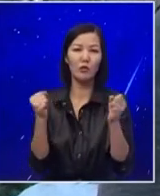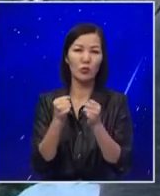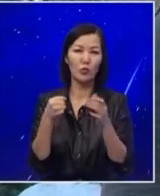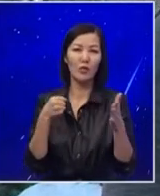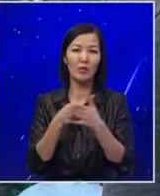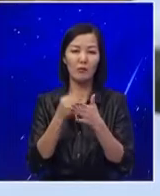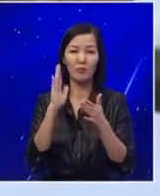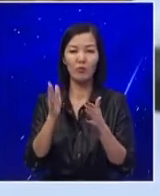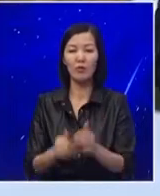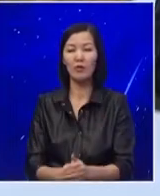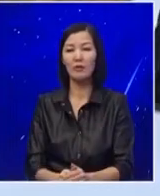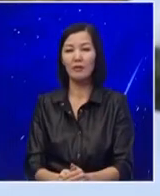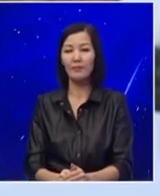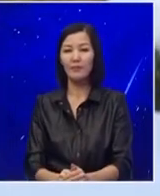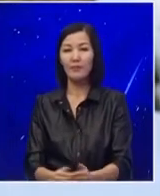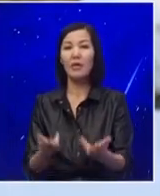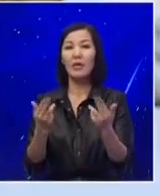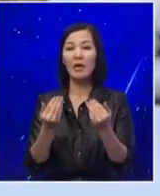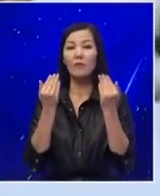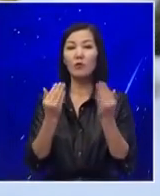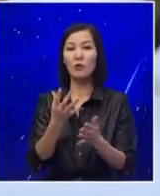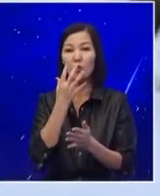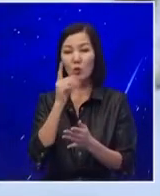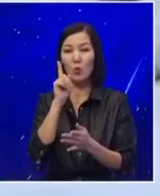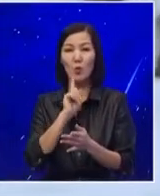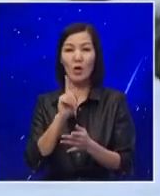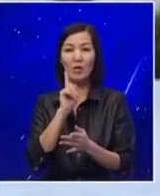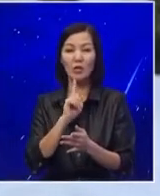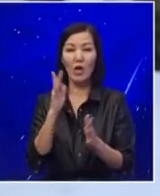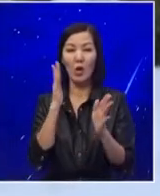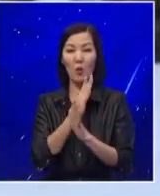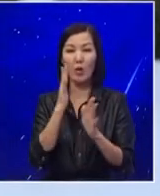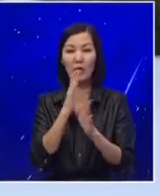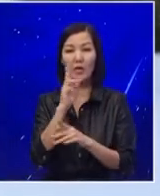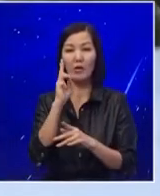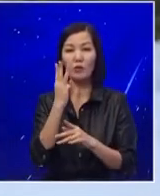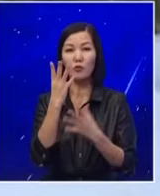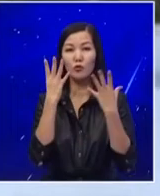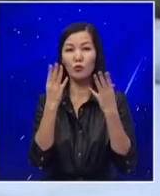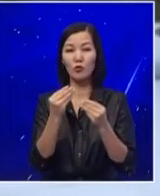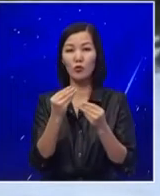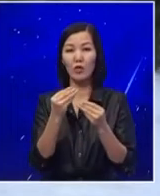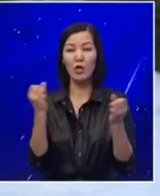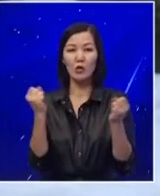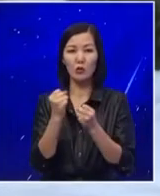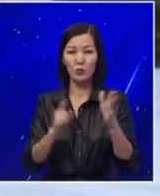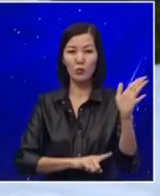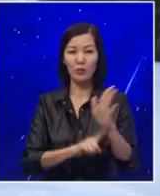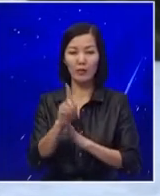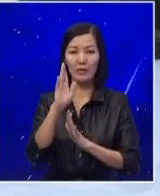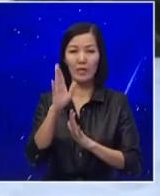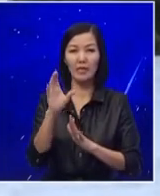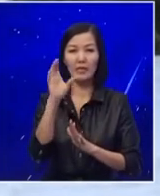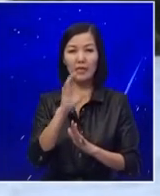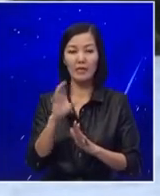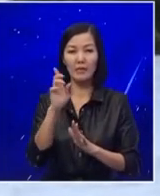дейін төмендейді. Бүгінгі жылу уақытша. Қазгидромет мамандары алдағы 3 күнде күн күрт суытатынын айтады.